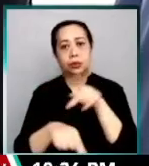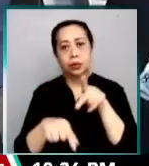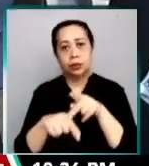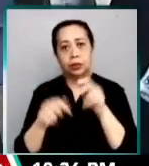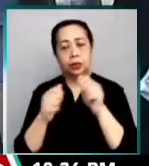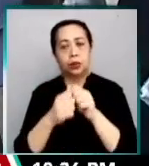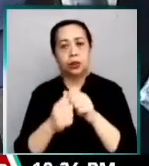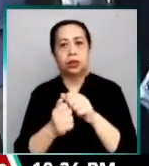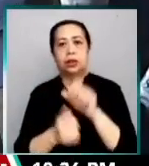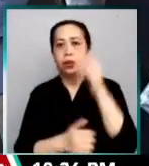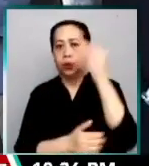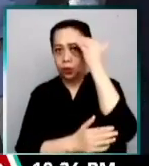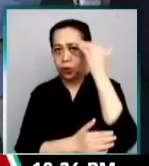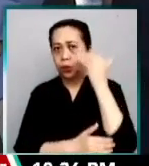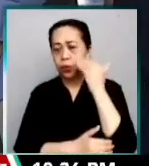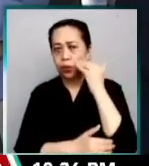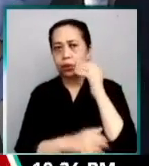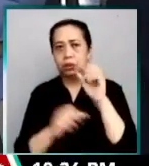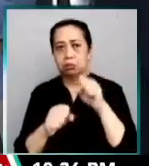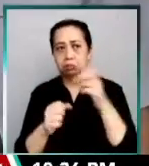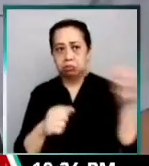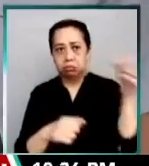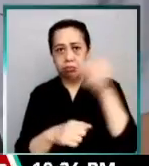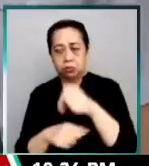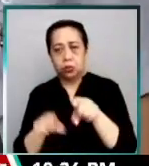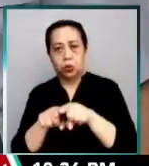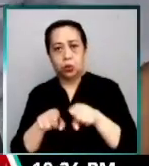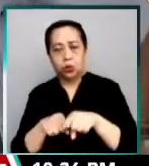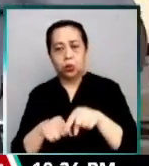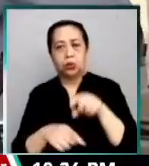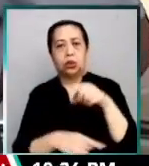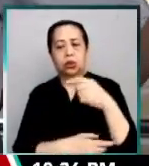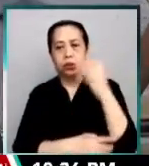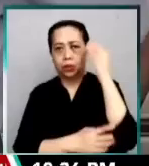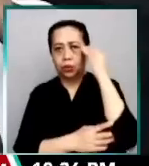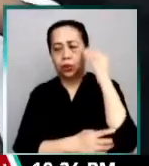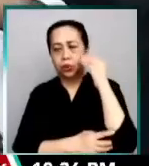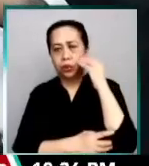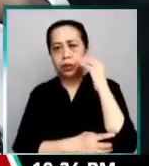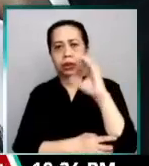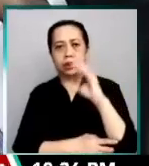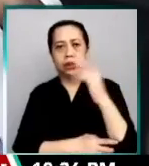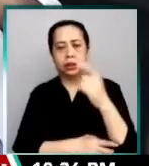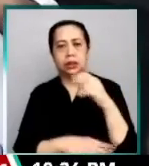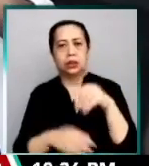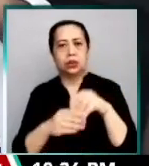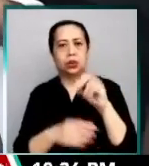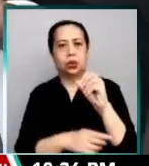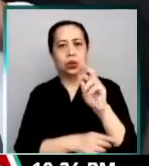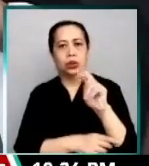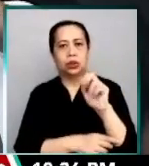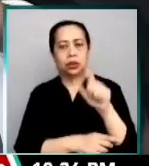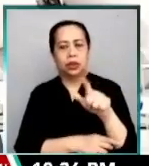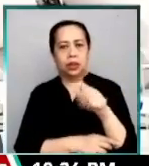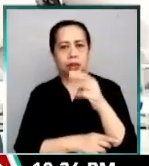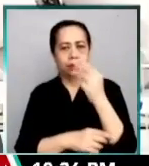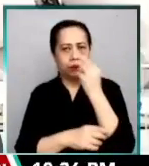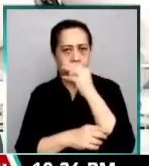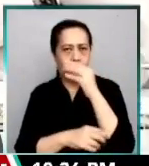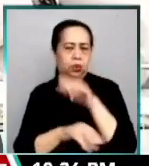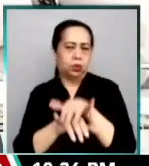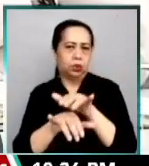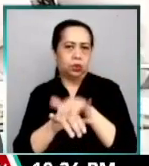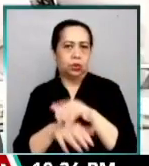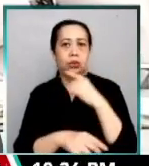Korea para sa posibleng deployment ng Coast Guard nito sa Oriental Mindoro. Sinabi naman ng isang opisyal ng Marina